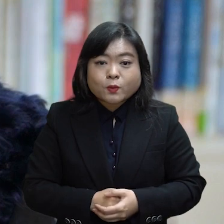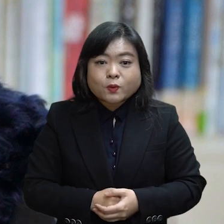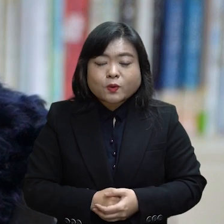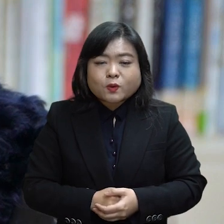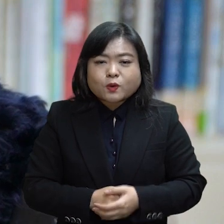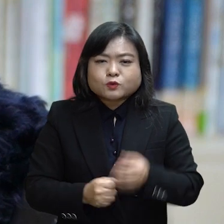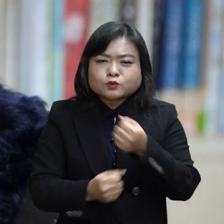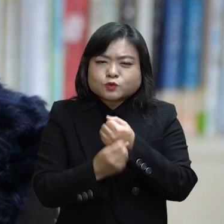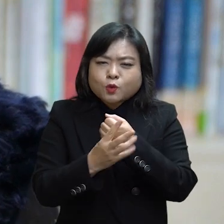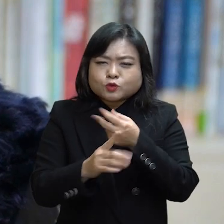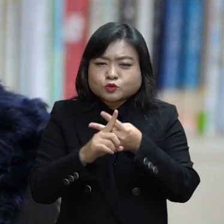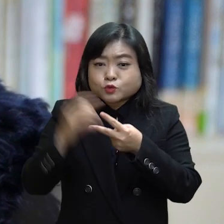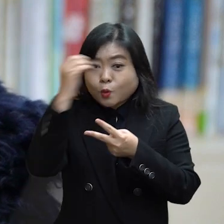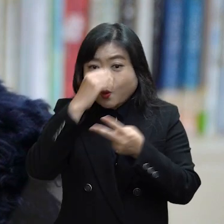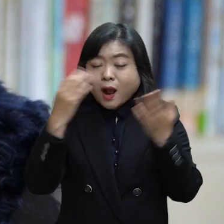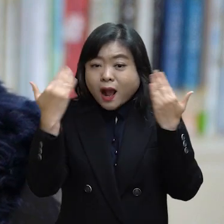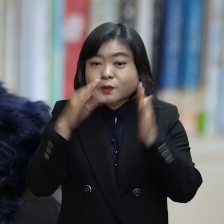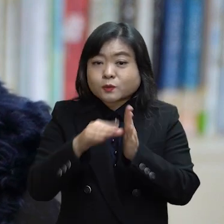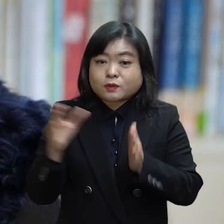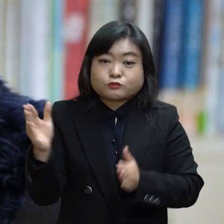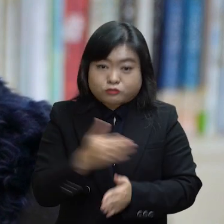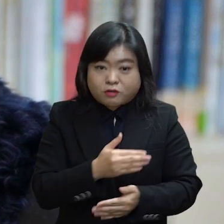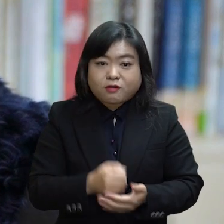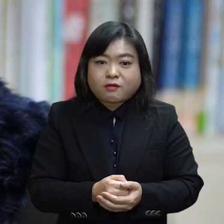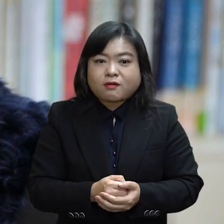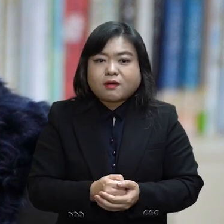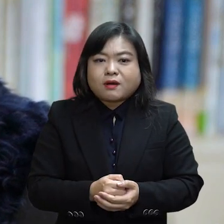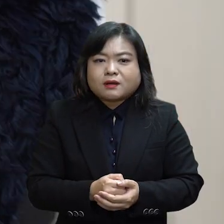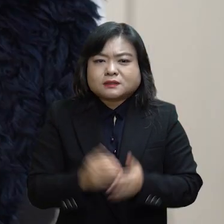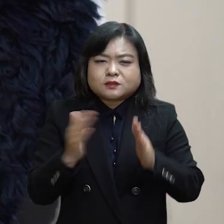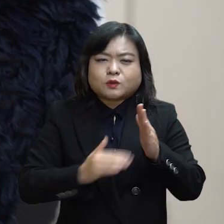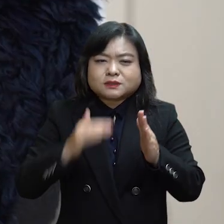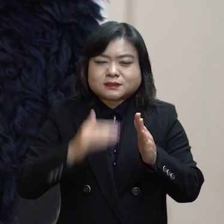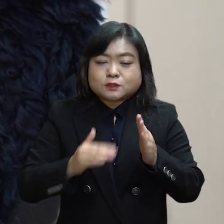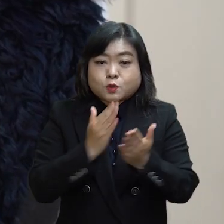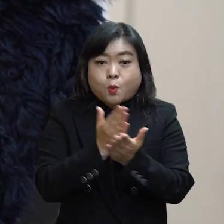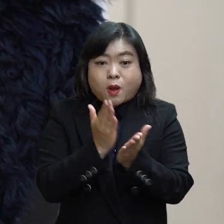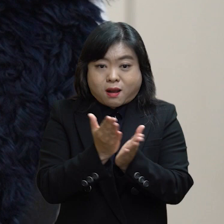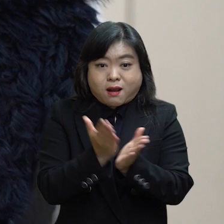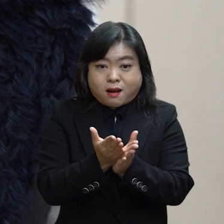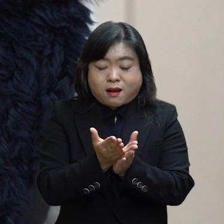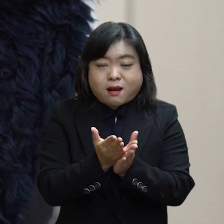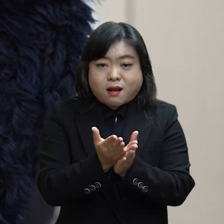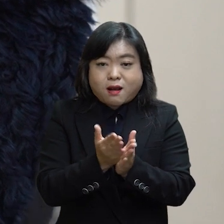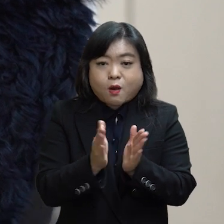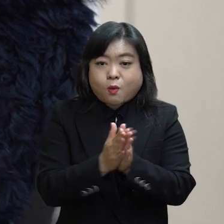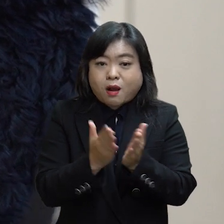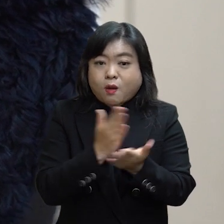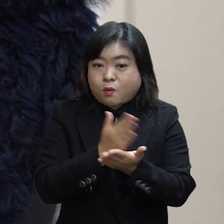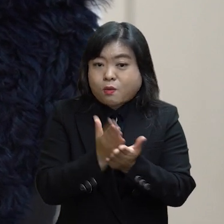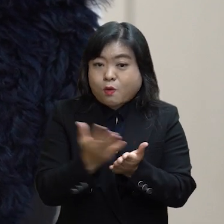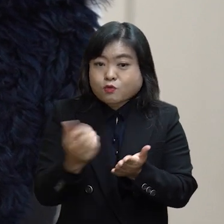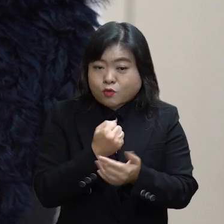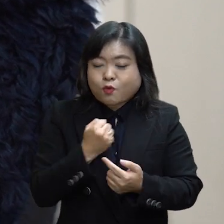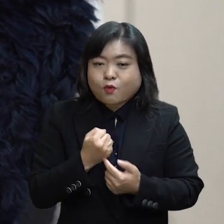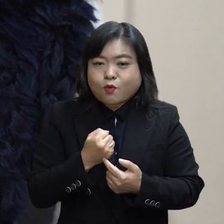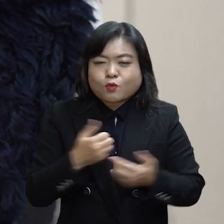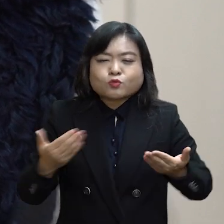진짜 초중교 학교 때부터 좀 이제 정식 교과 과정에 노동이라는 과목을